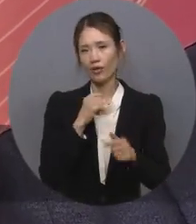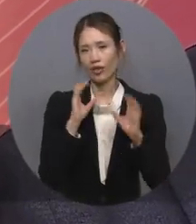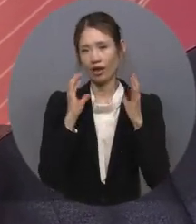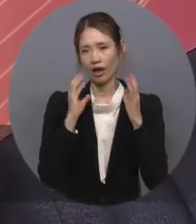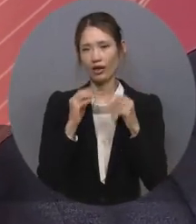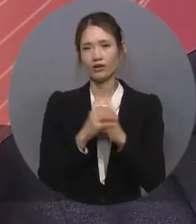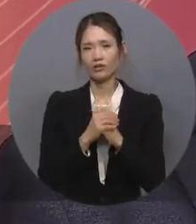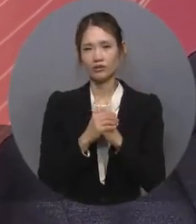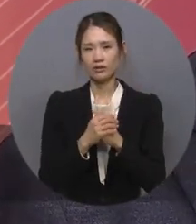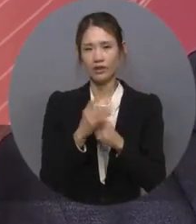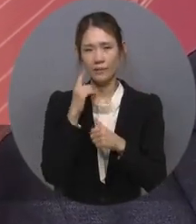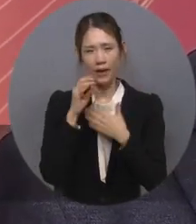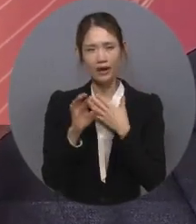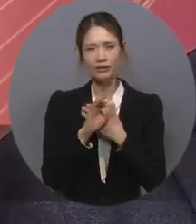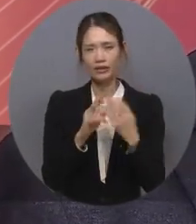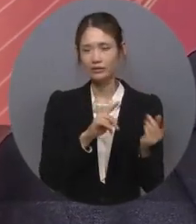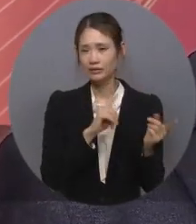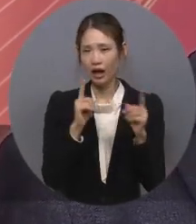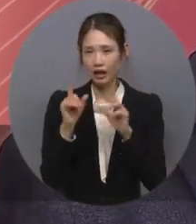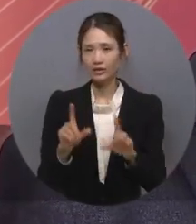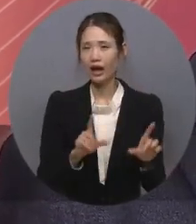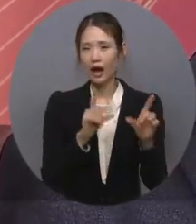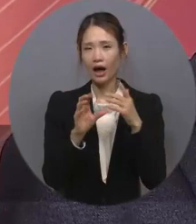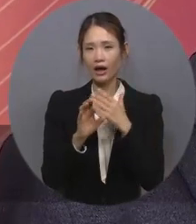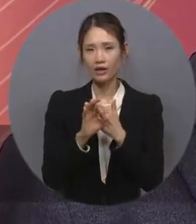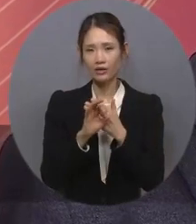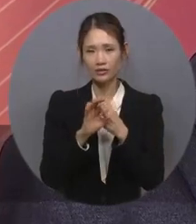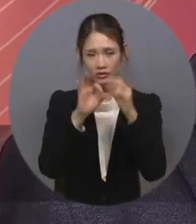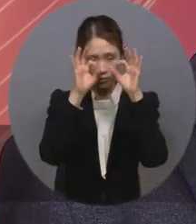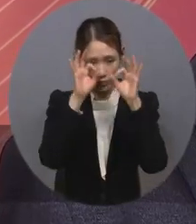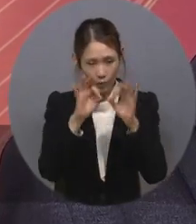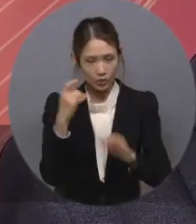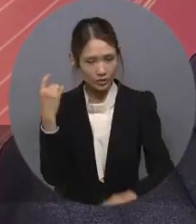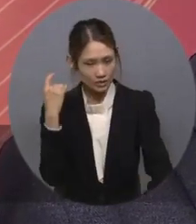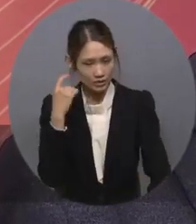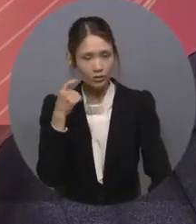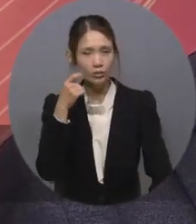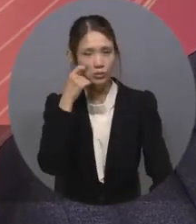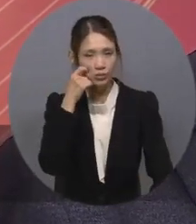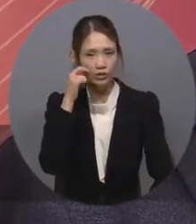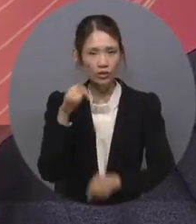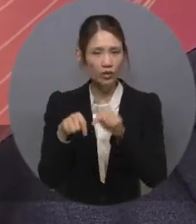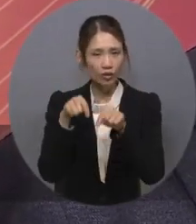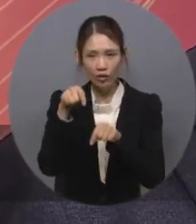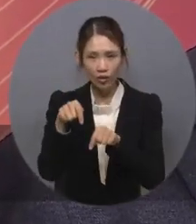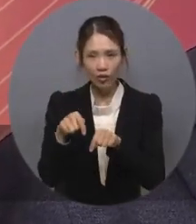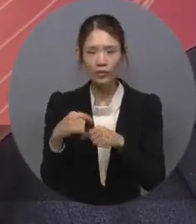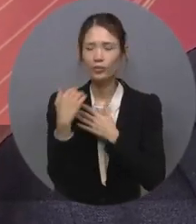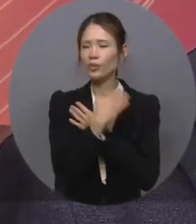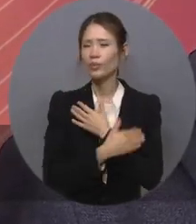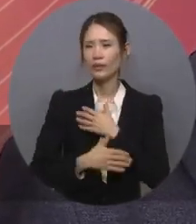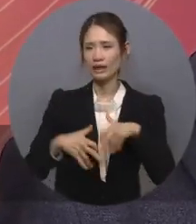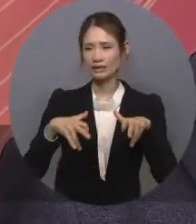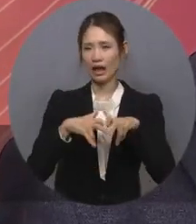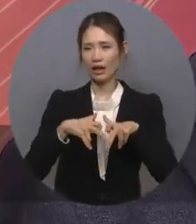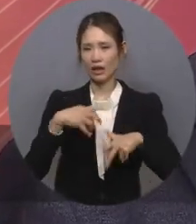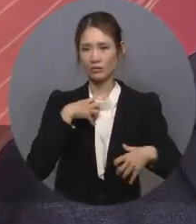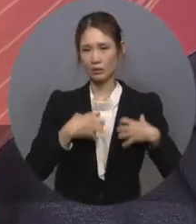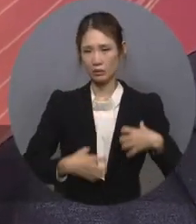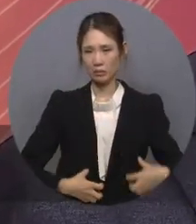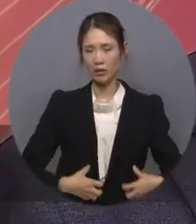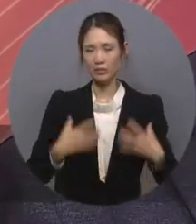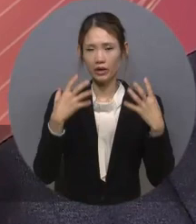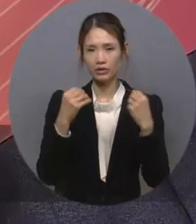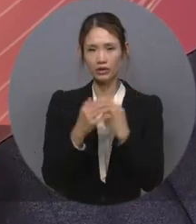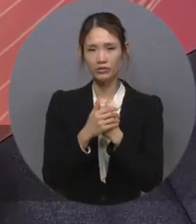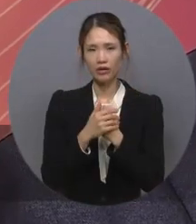산다고 하면은 보지도 못하고 듣지도 걷지도 말하지도 못하며 온몸의 장애가 너무 극심해서 얼마 살 수